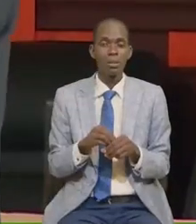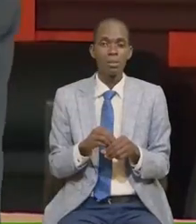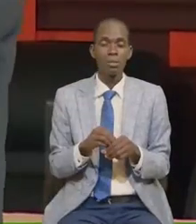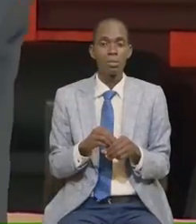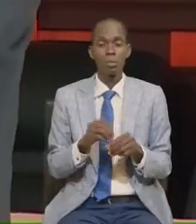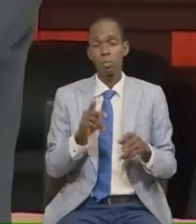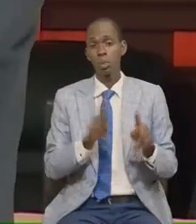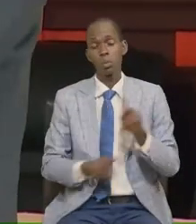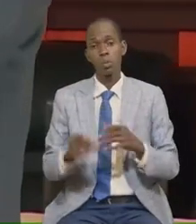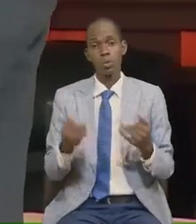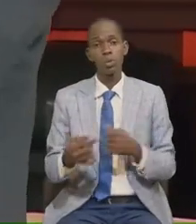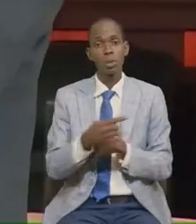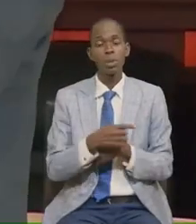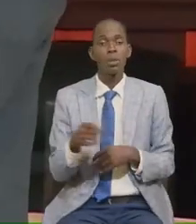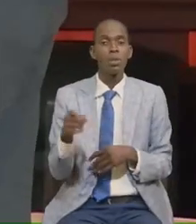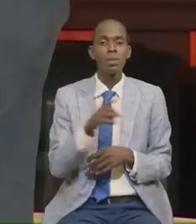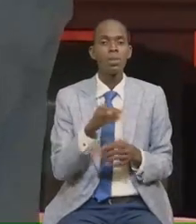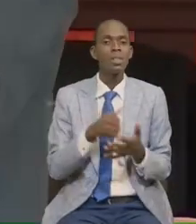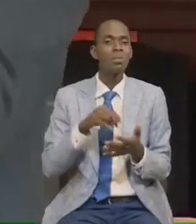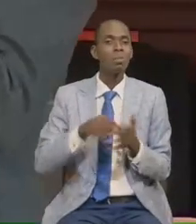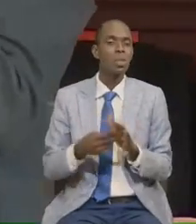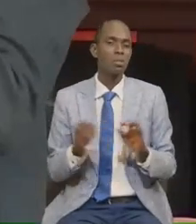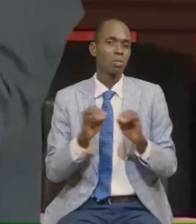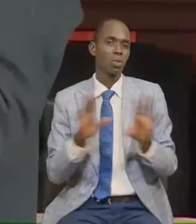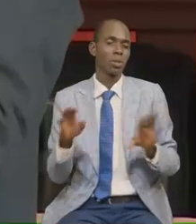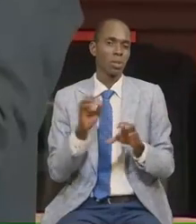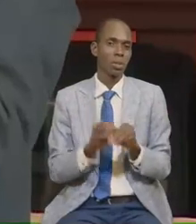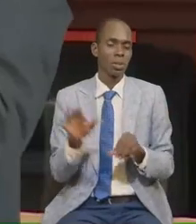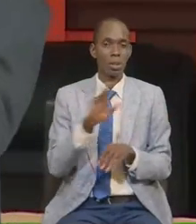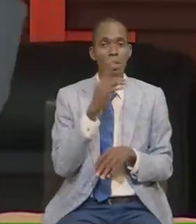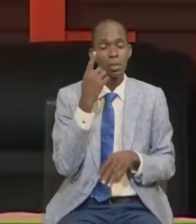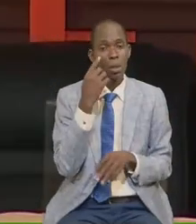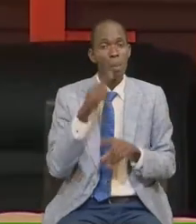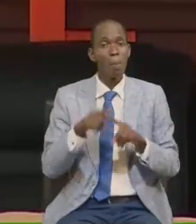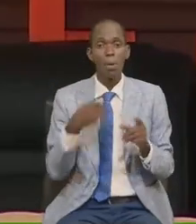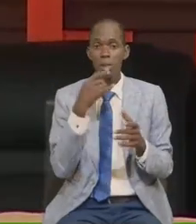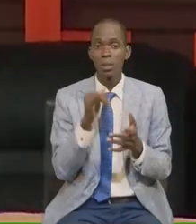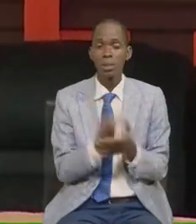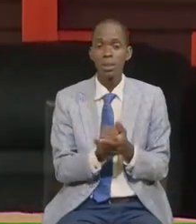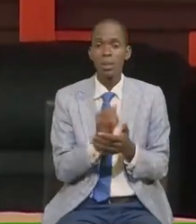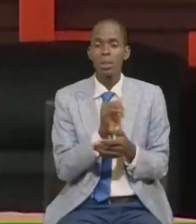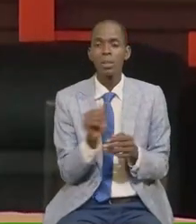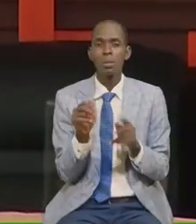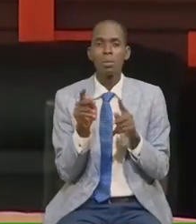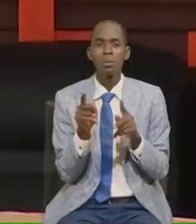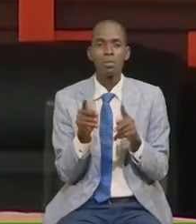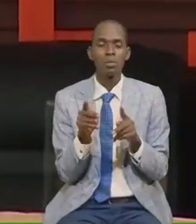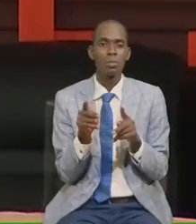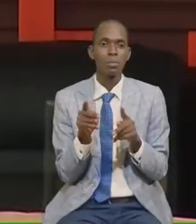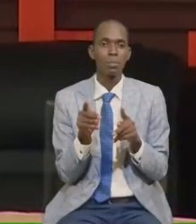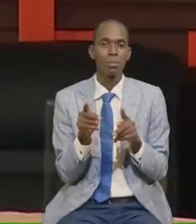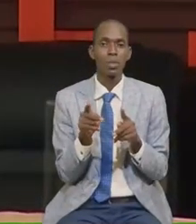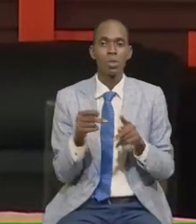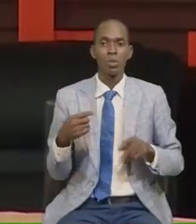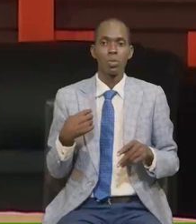pour plusieurs neveux rien ils n'ont plus de valeur mais nous sommes chrétiens de vos maudits de personnes nous